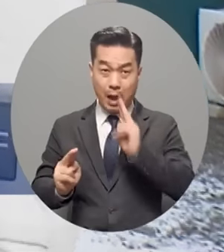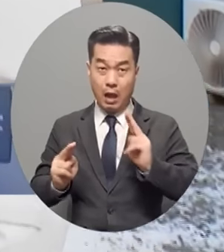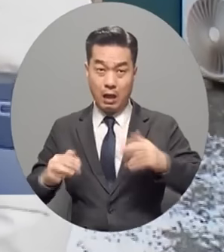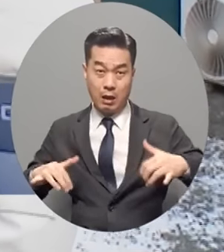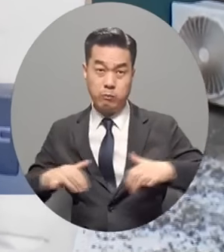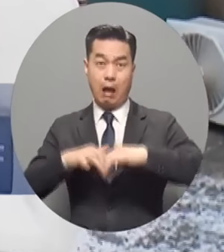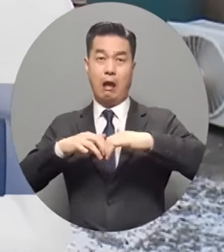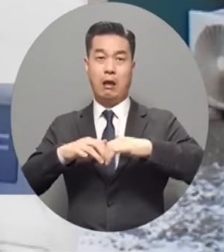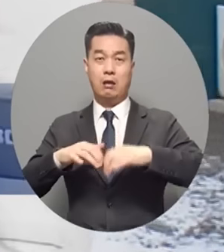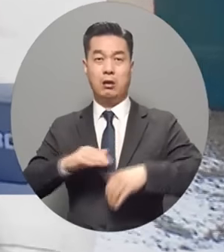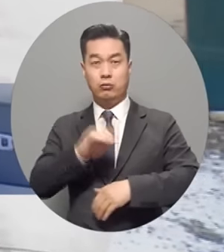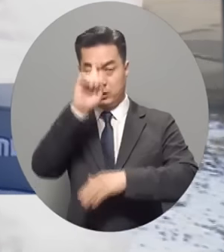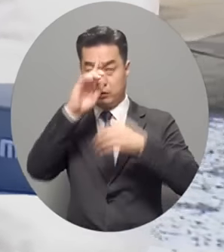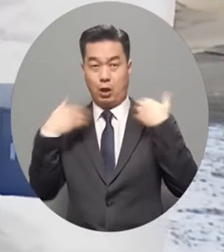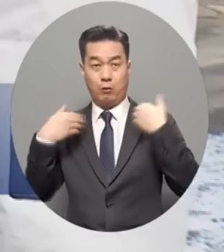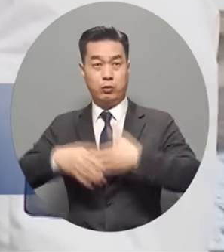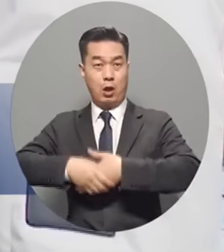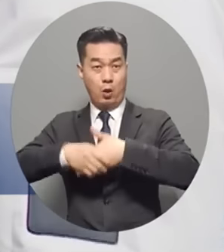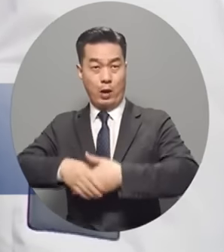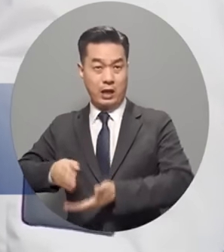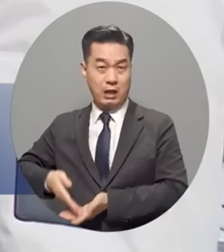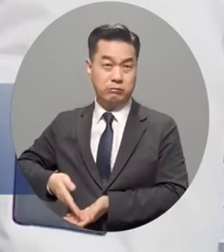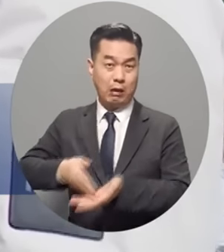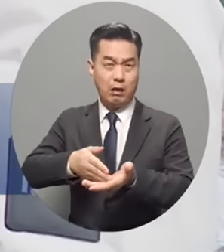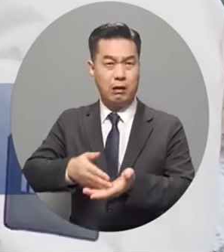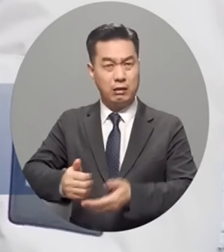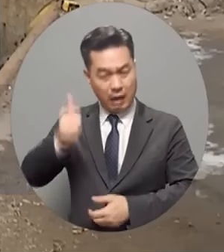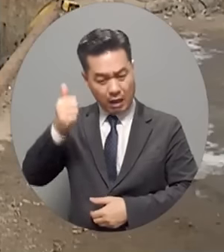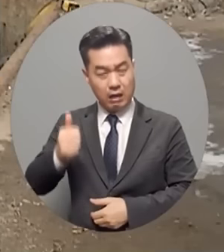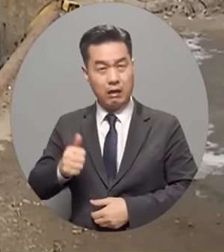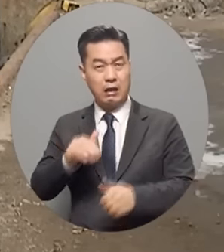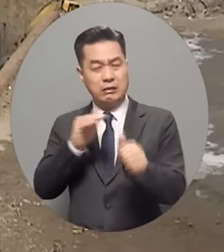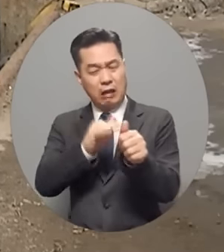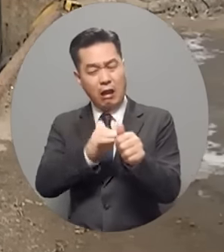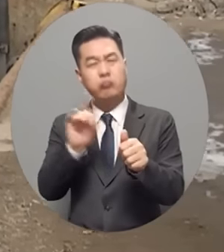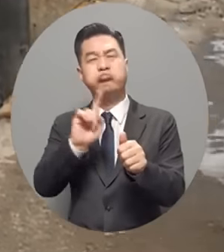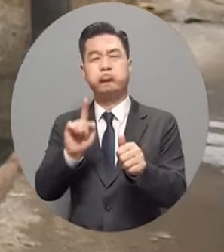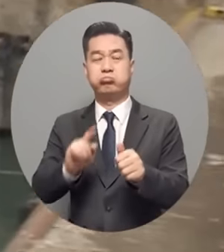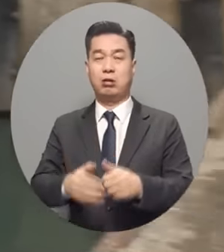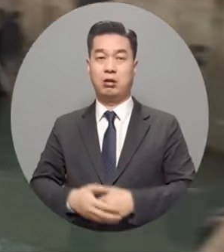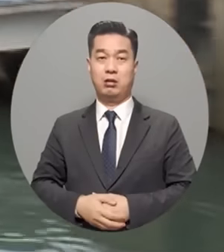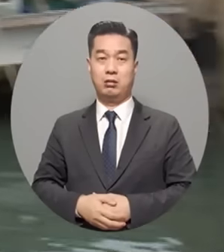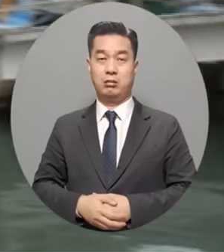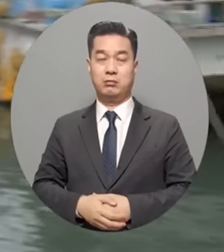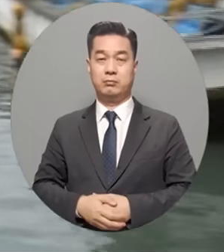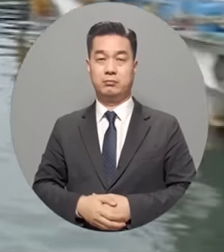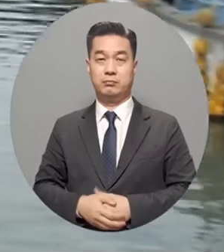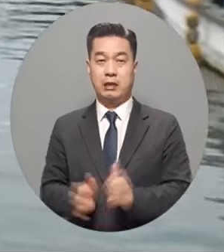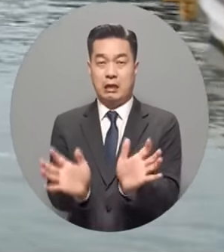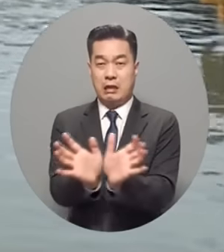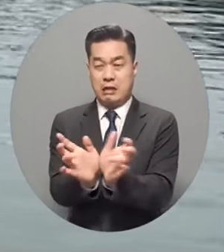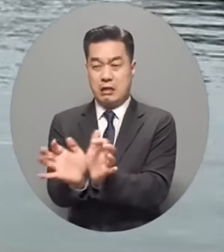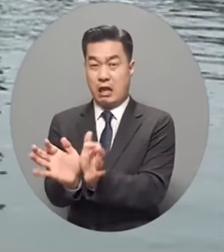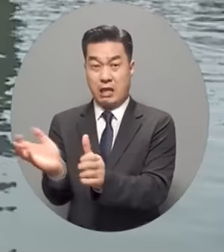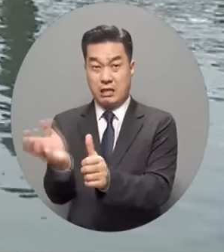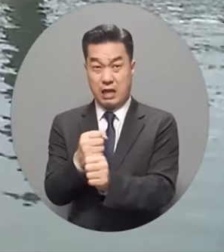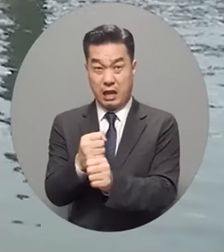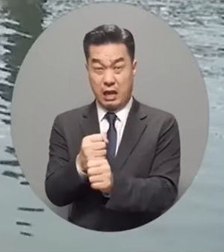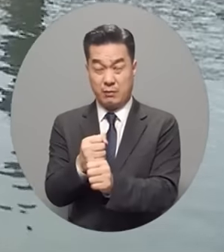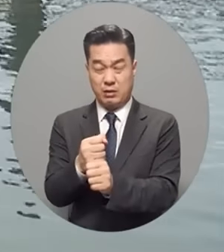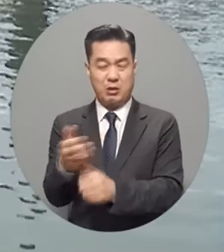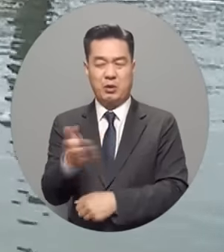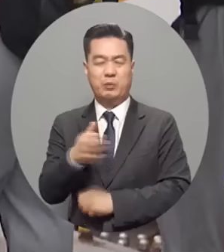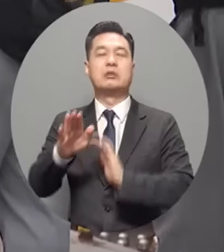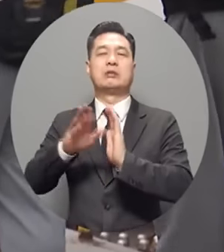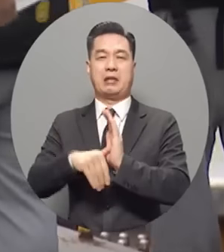정부에서 화해를 써줘야지 장식으로 보여요. 꽃게잡이 철이 아니라 무태 머물고 있는 주민들도